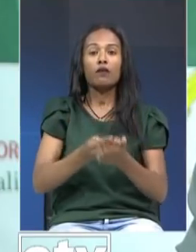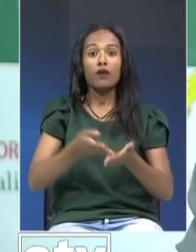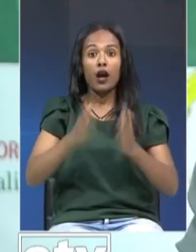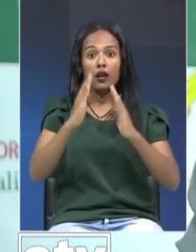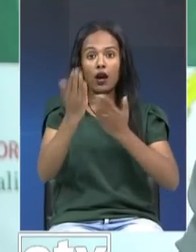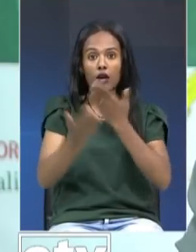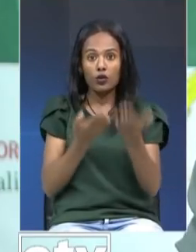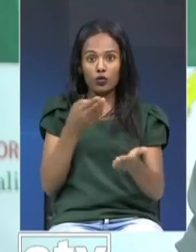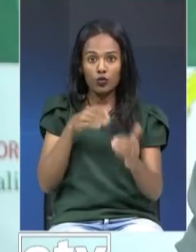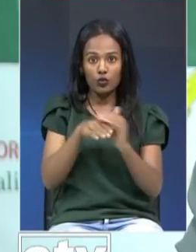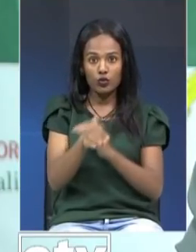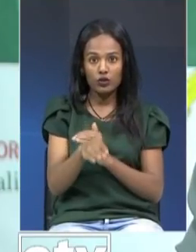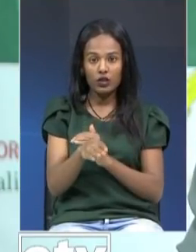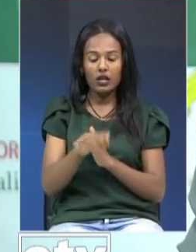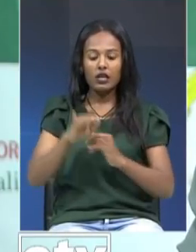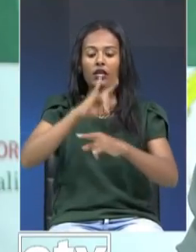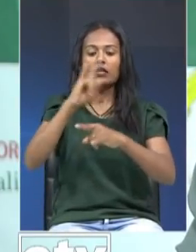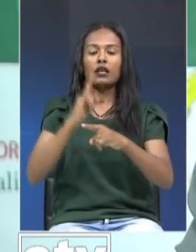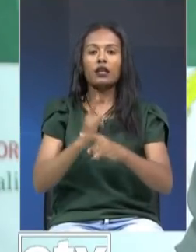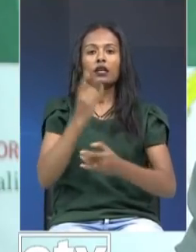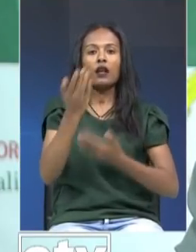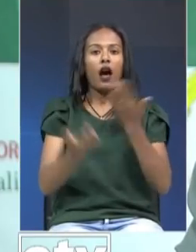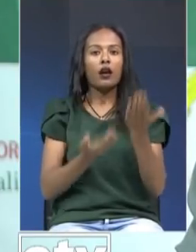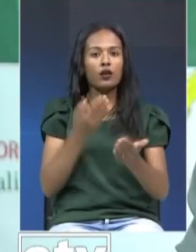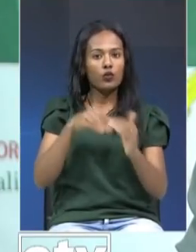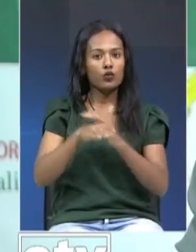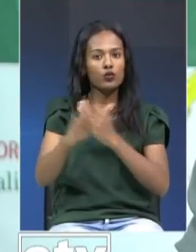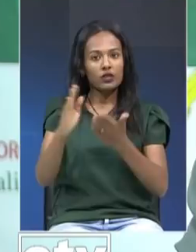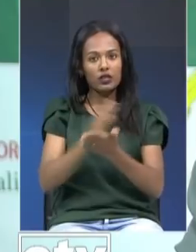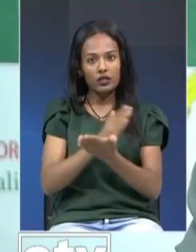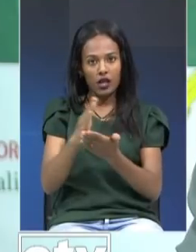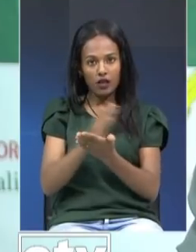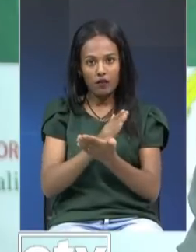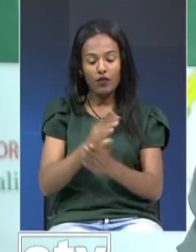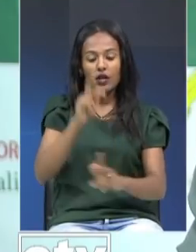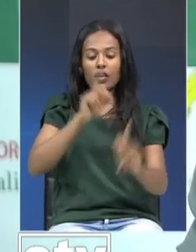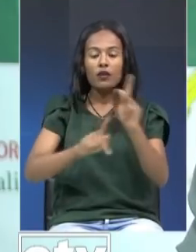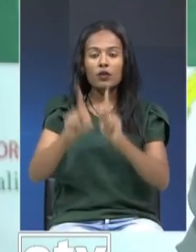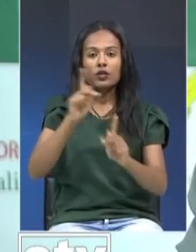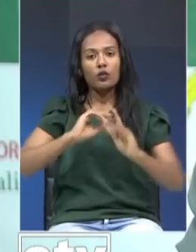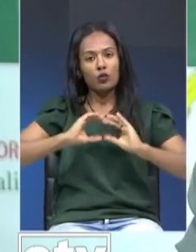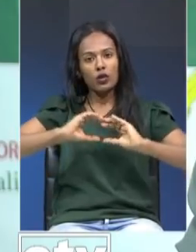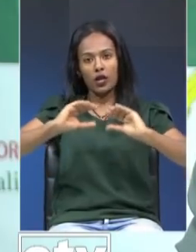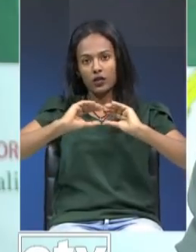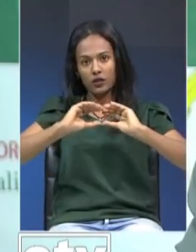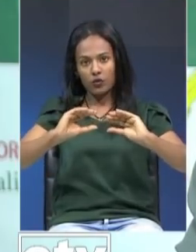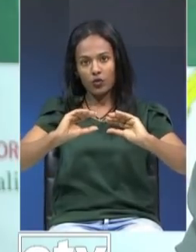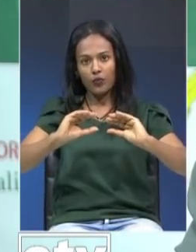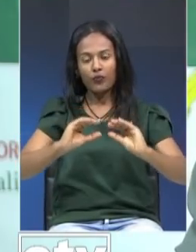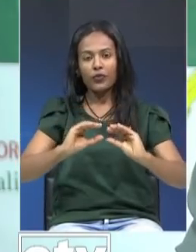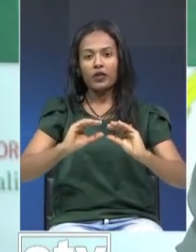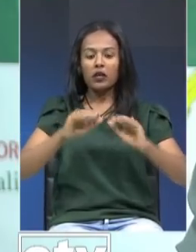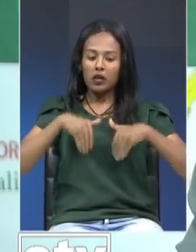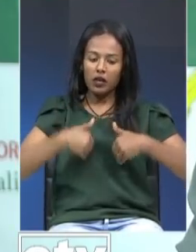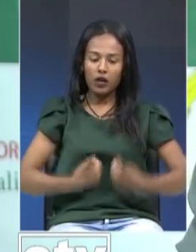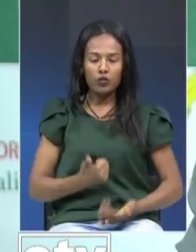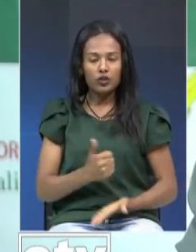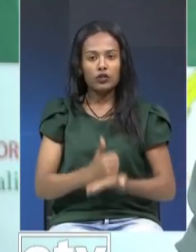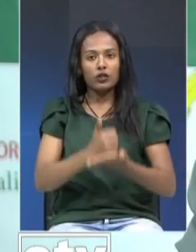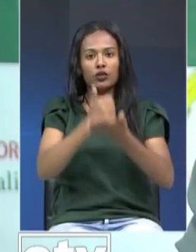ውስጥ የዜግነት አገልግሎት ውስጥ እንዲሳተፉ ህብረተሰቡን እንዲያስተምሩ የደከሙትን